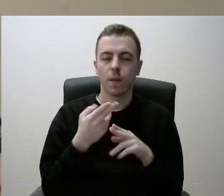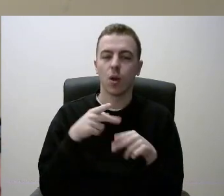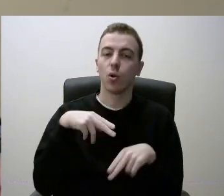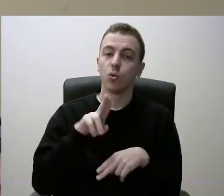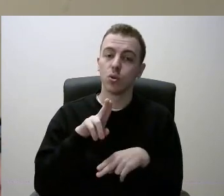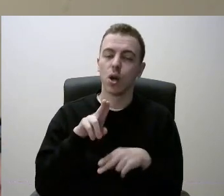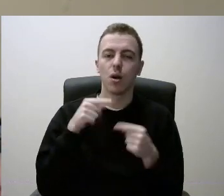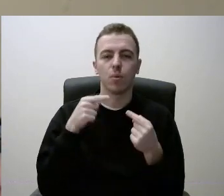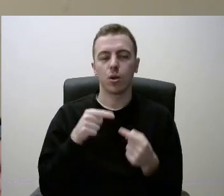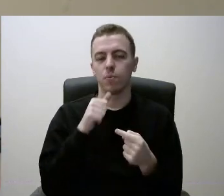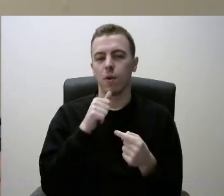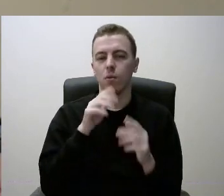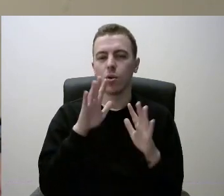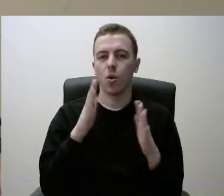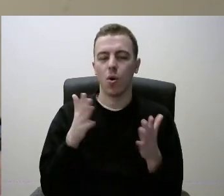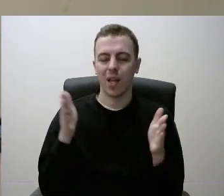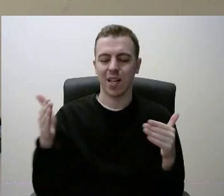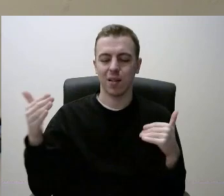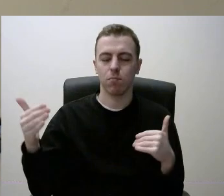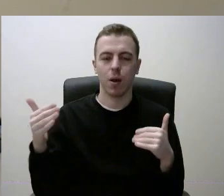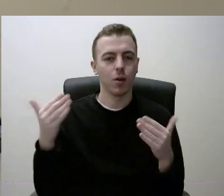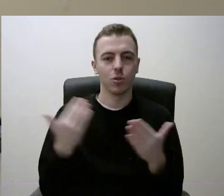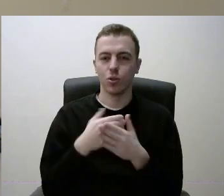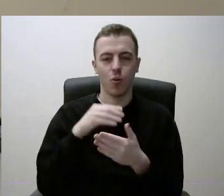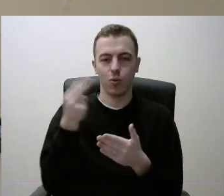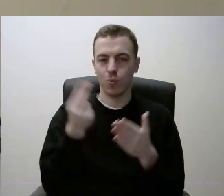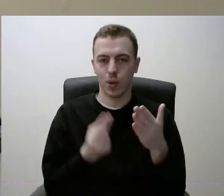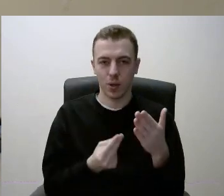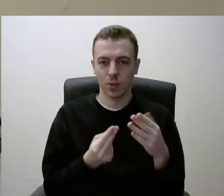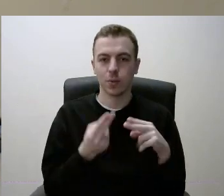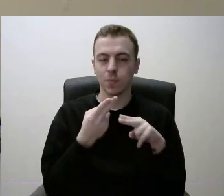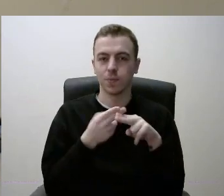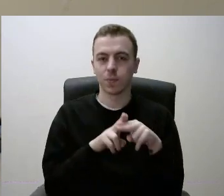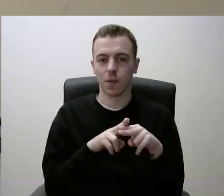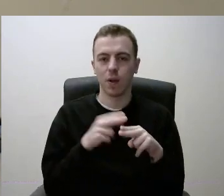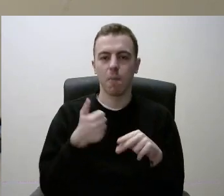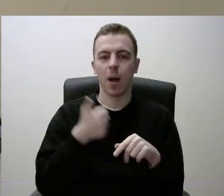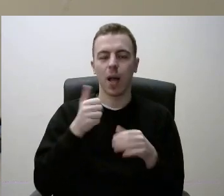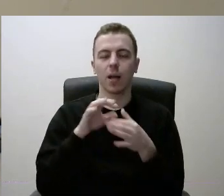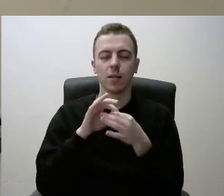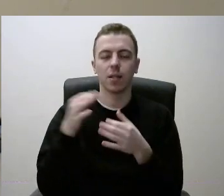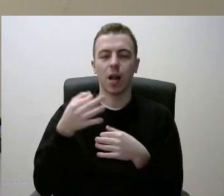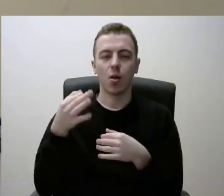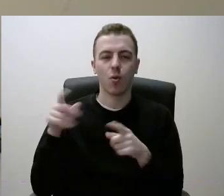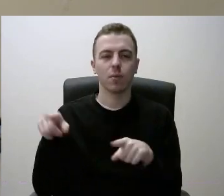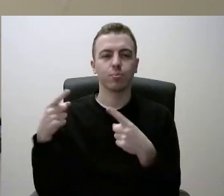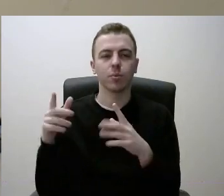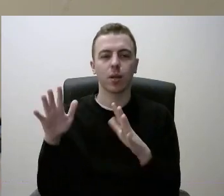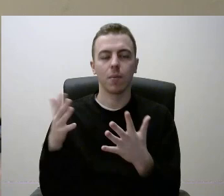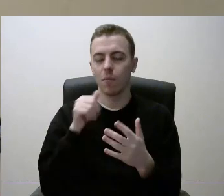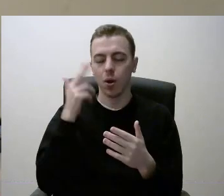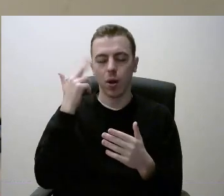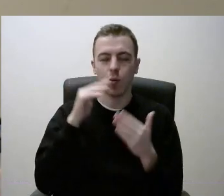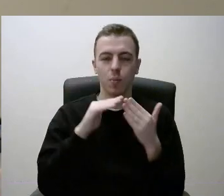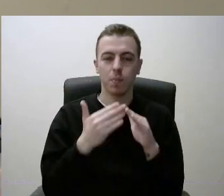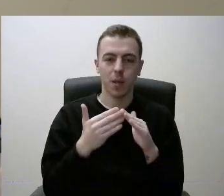prieš ribų perbraižymą ir kaip žiūrite į bendradarbiavimo gerinimą žmonių labui su Klaipėdos rajono